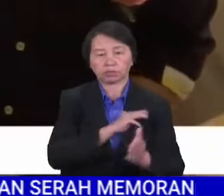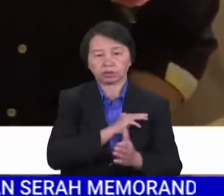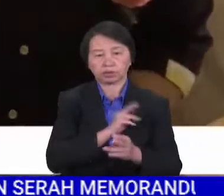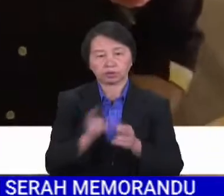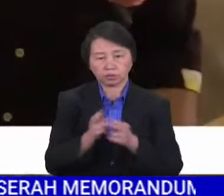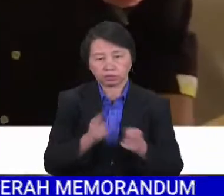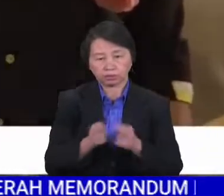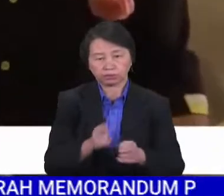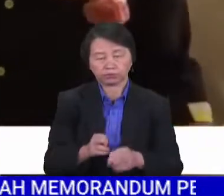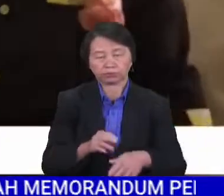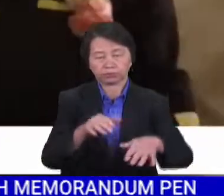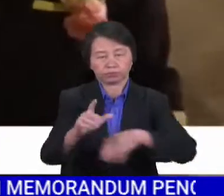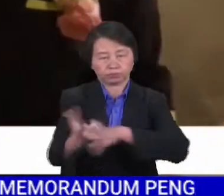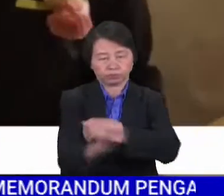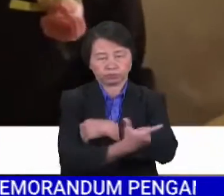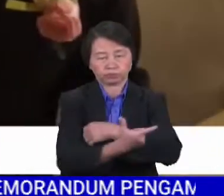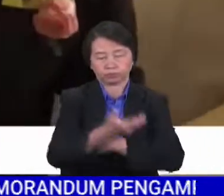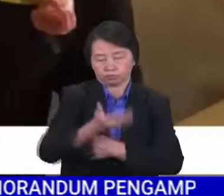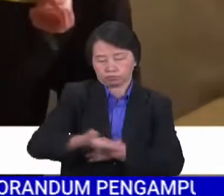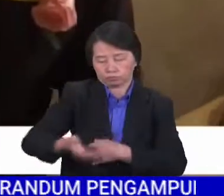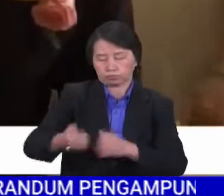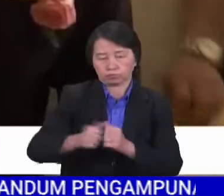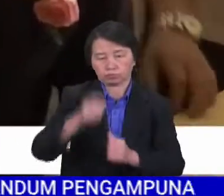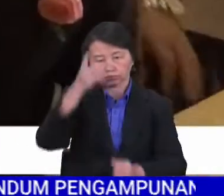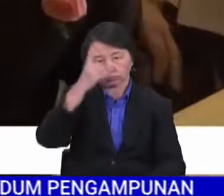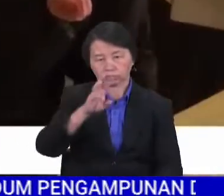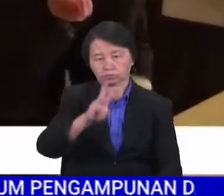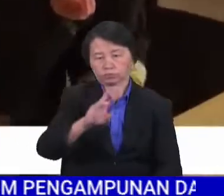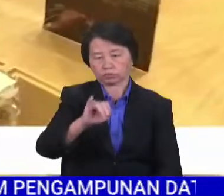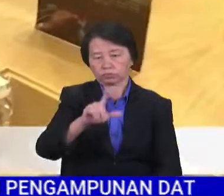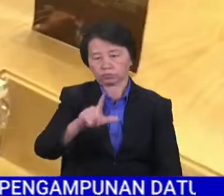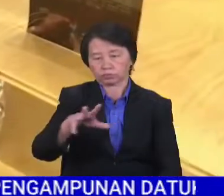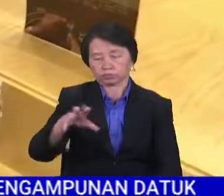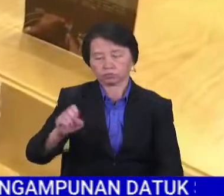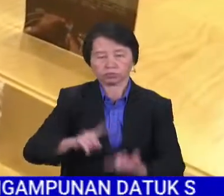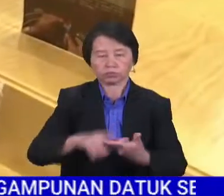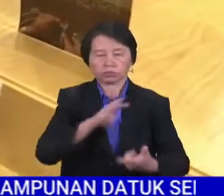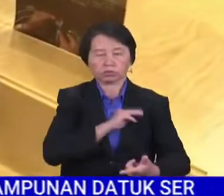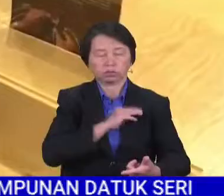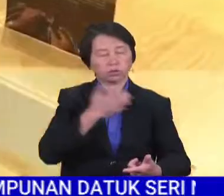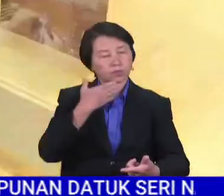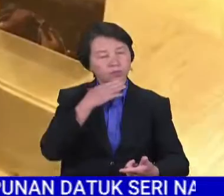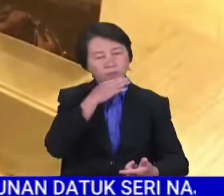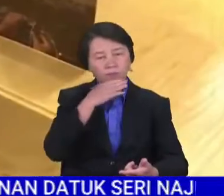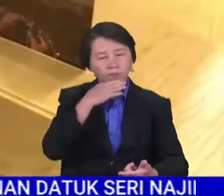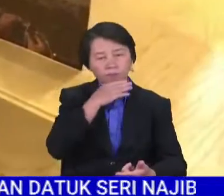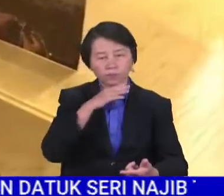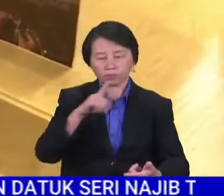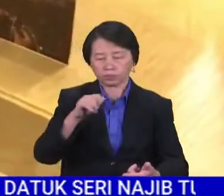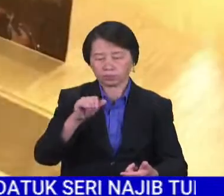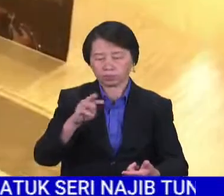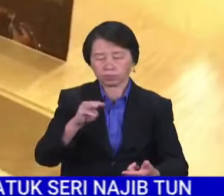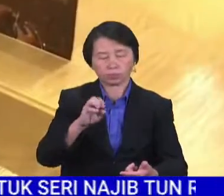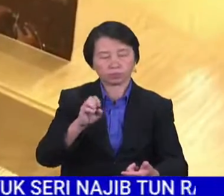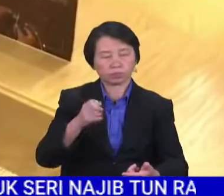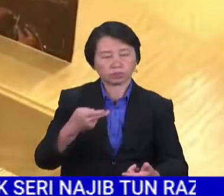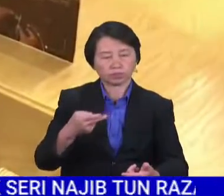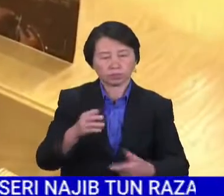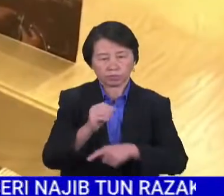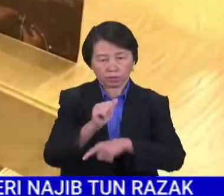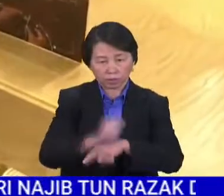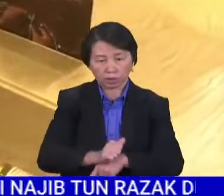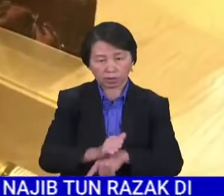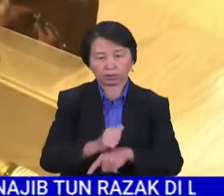menteri perusahaan peradangan dan komoditi dan tahu ini mungkin mungkin mudah pemanenan pertanian nah tanah ada dan pengguna wilayah